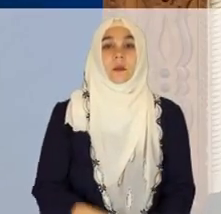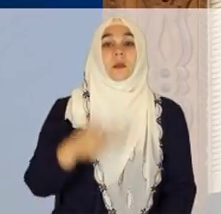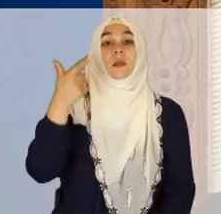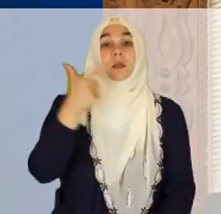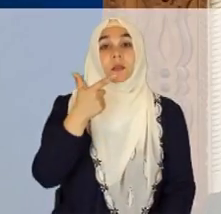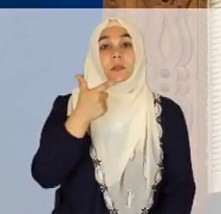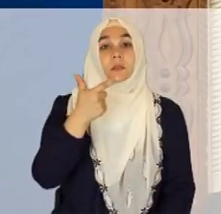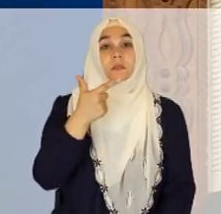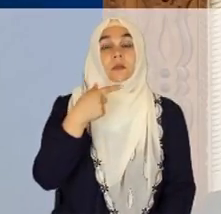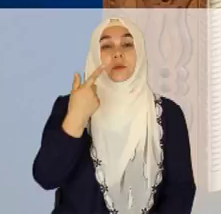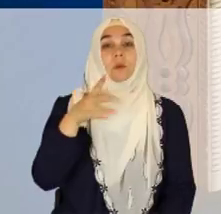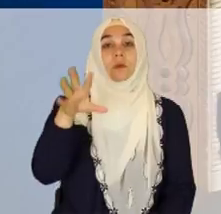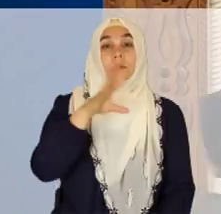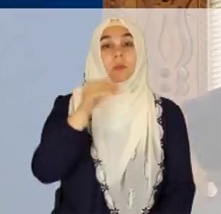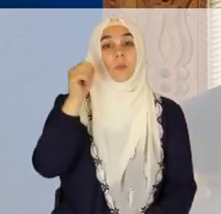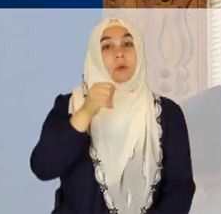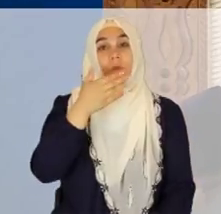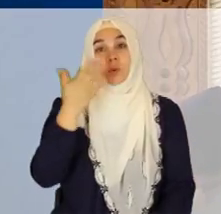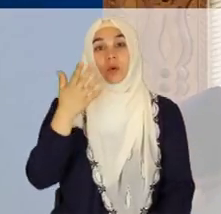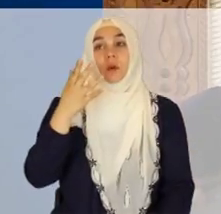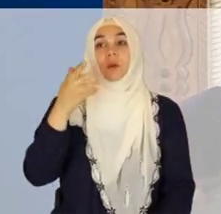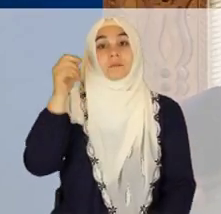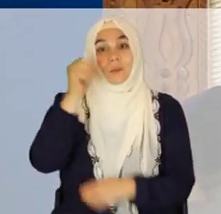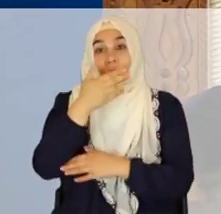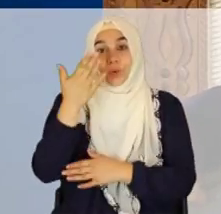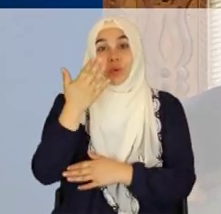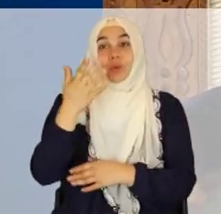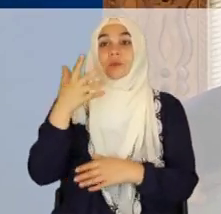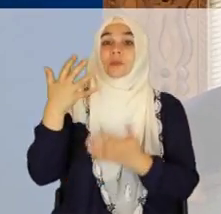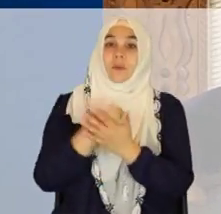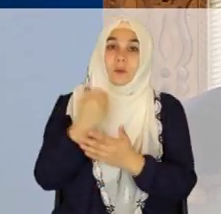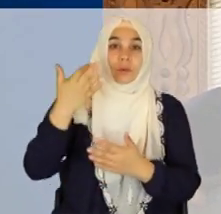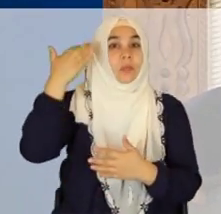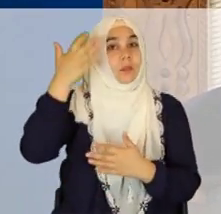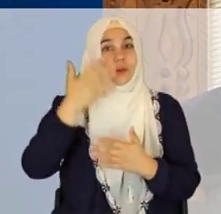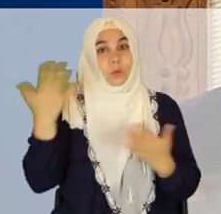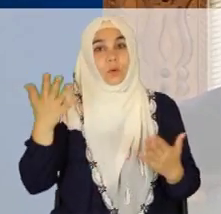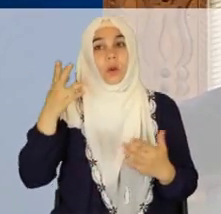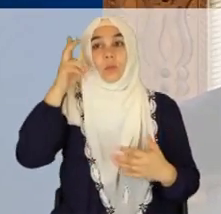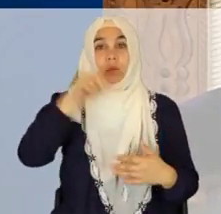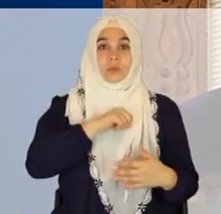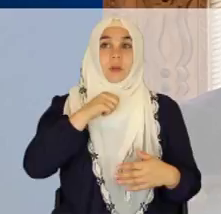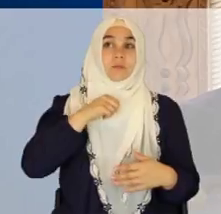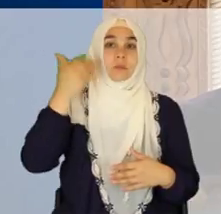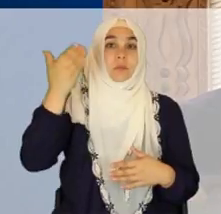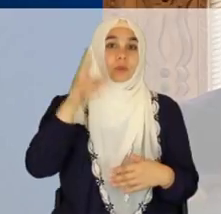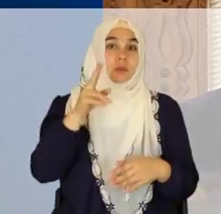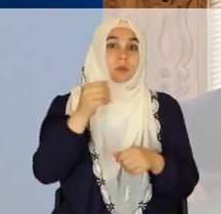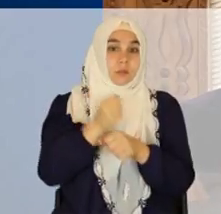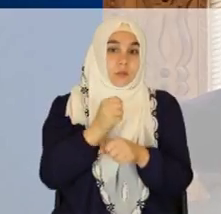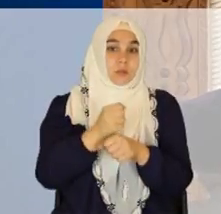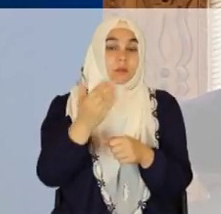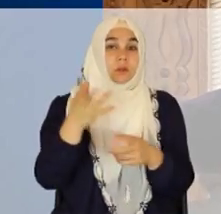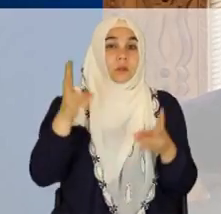Ikkinchi bir talablar bor, unda ibodat yo'q, talab bor. Savob ham yo'q, niyat ham yo'q. Lekin shariat qilasan